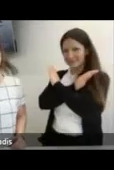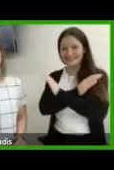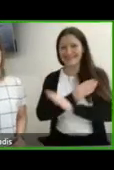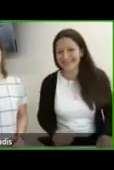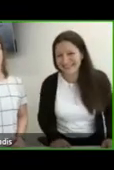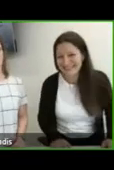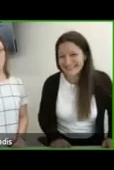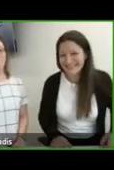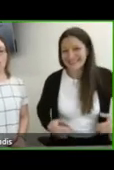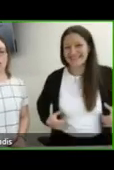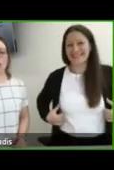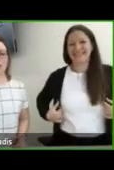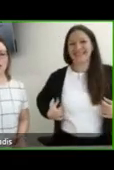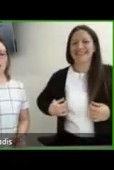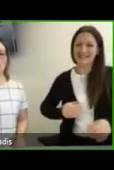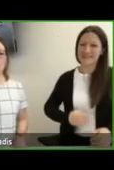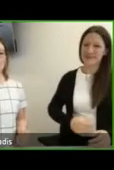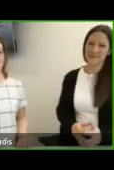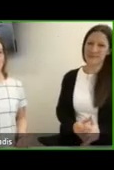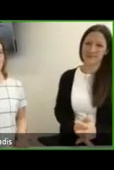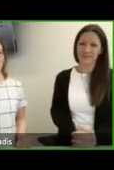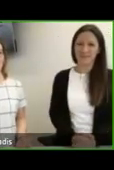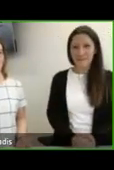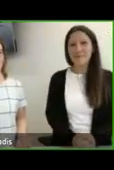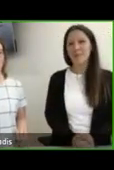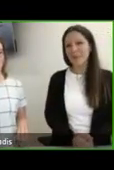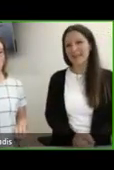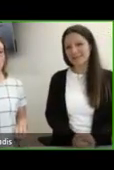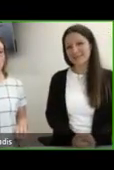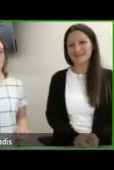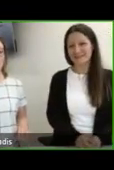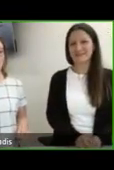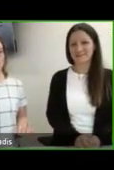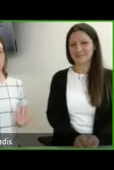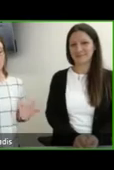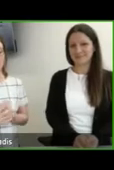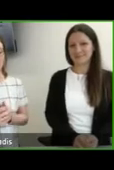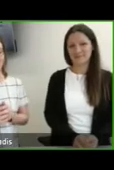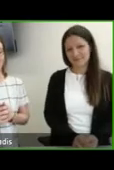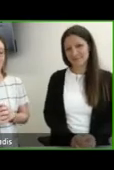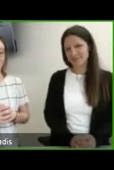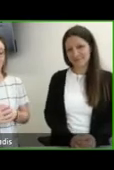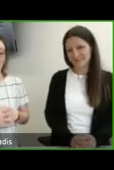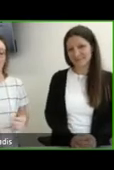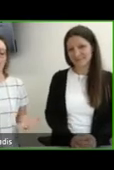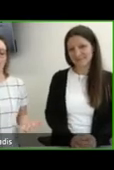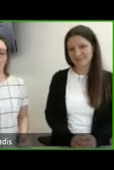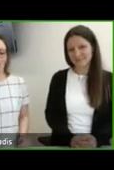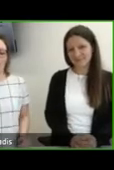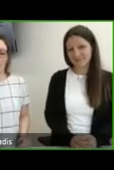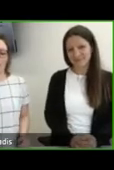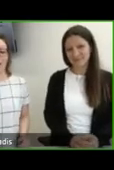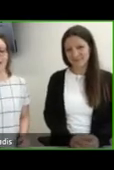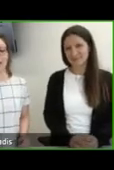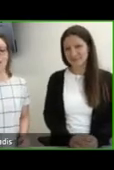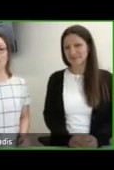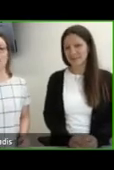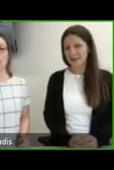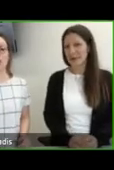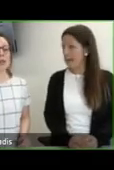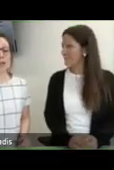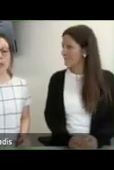Mais nous, on vous propose un petit coup de théâtre en fait. On vous propose de venir inverser, puis tu sais, vous allez